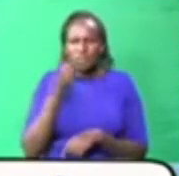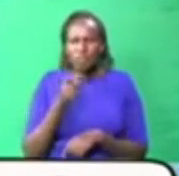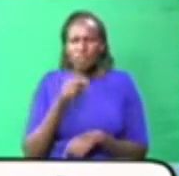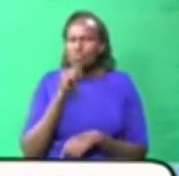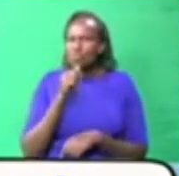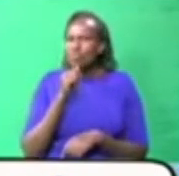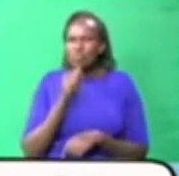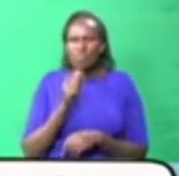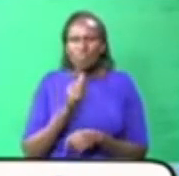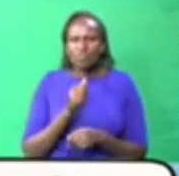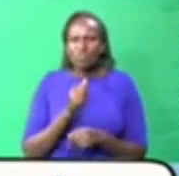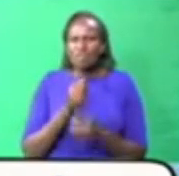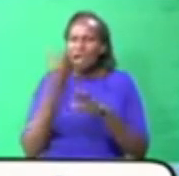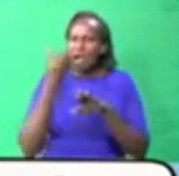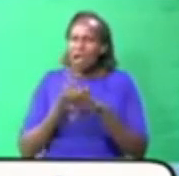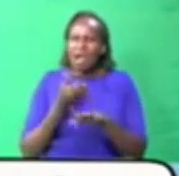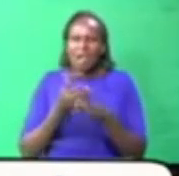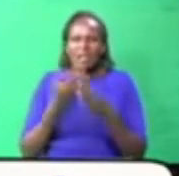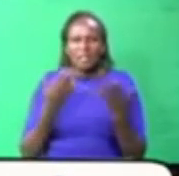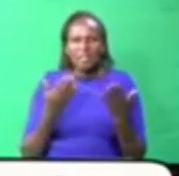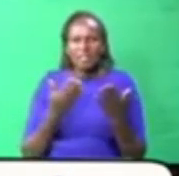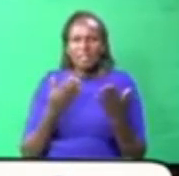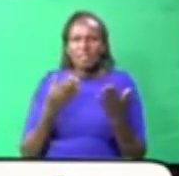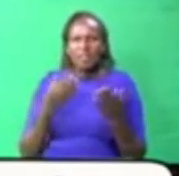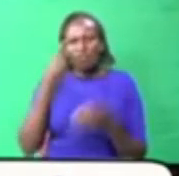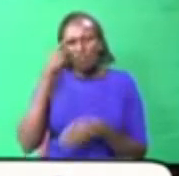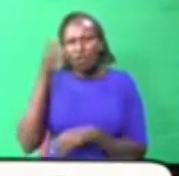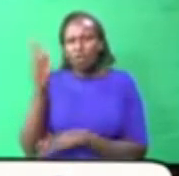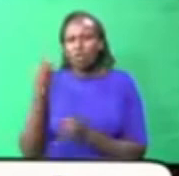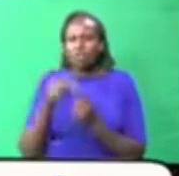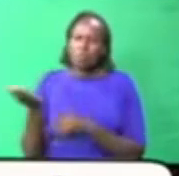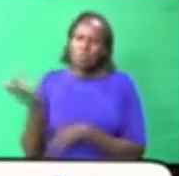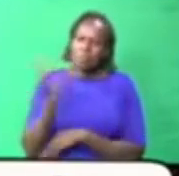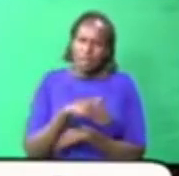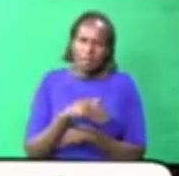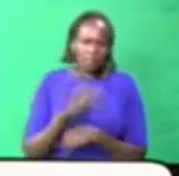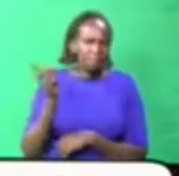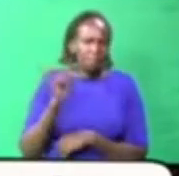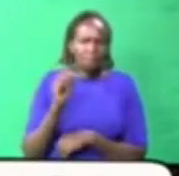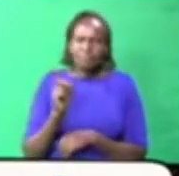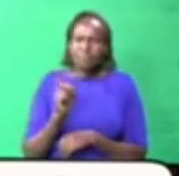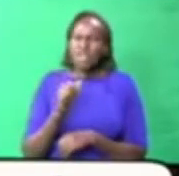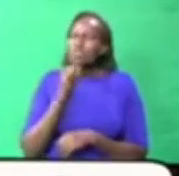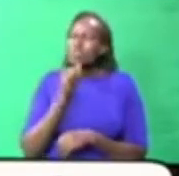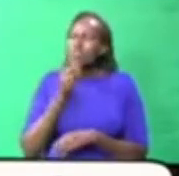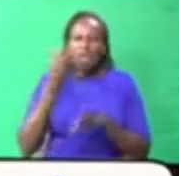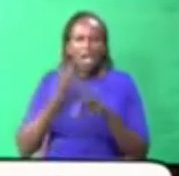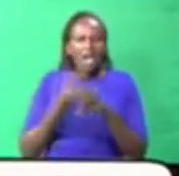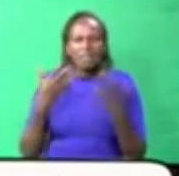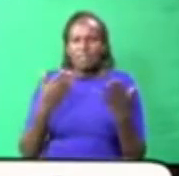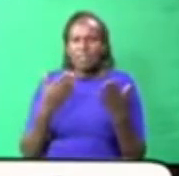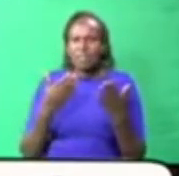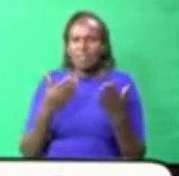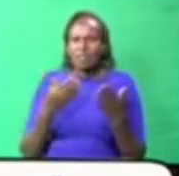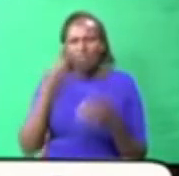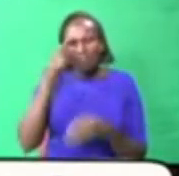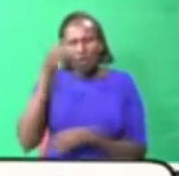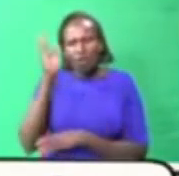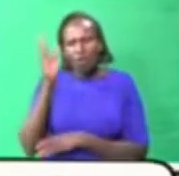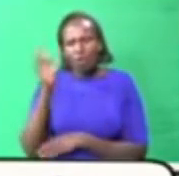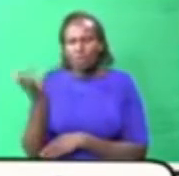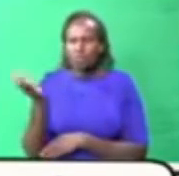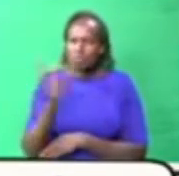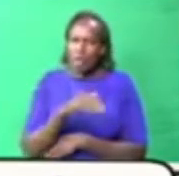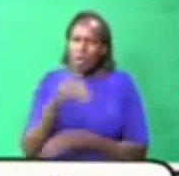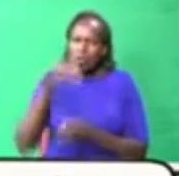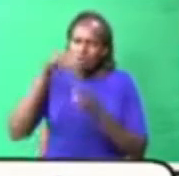a hard thing for God to restore. It is not a hard thing for God to establish his purpose,